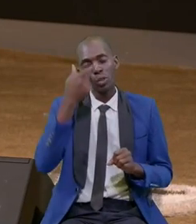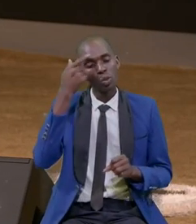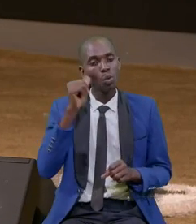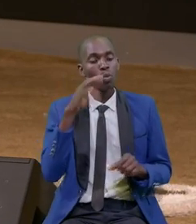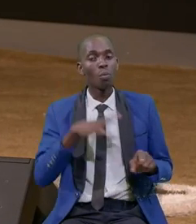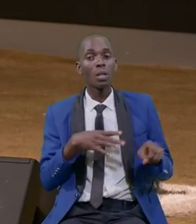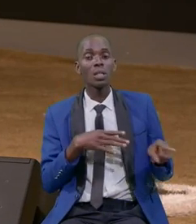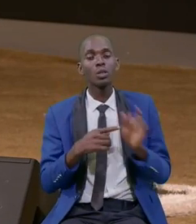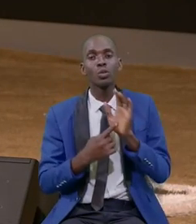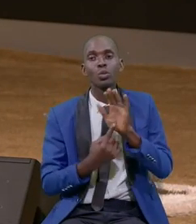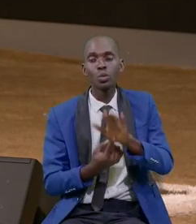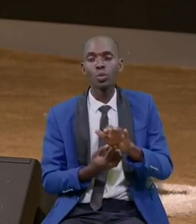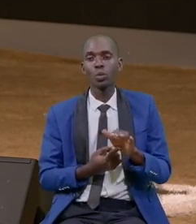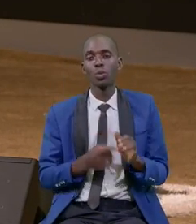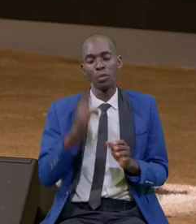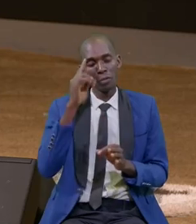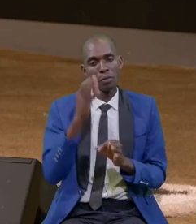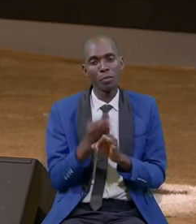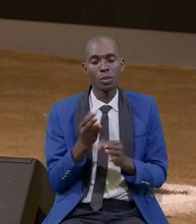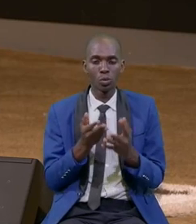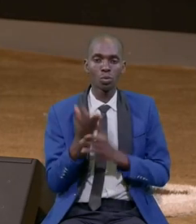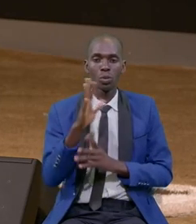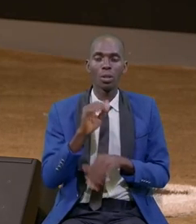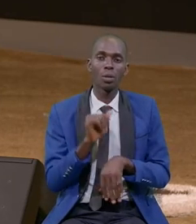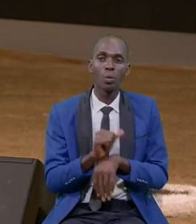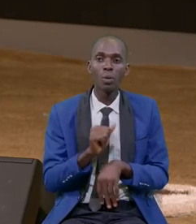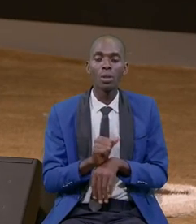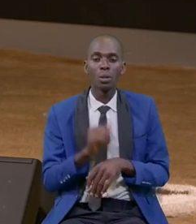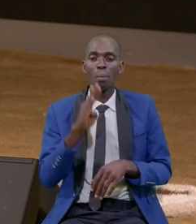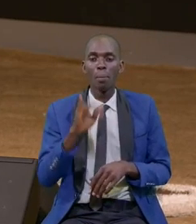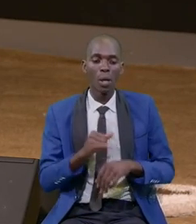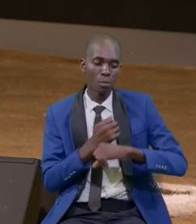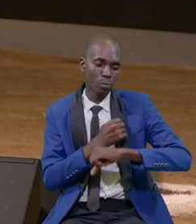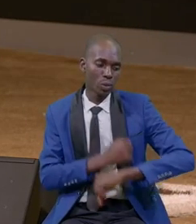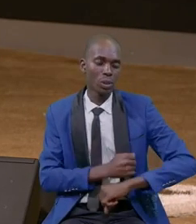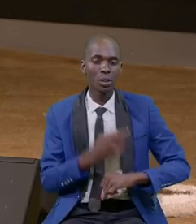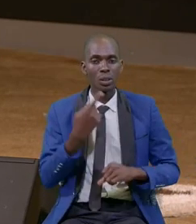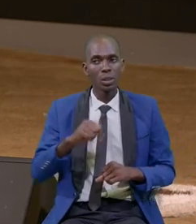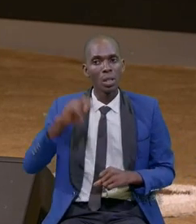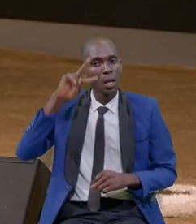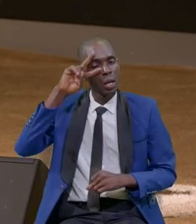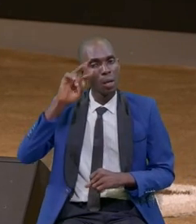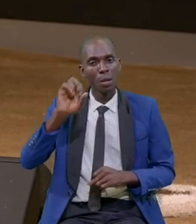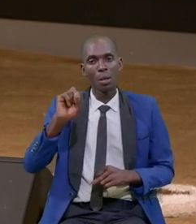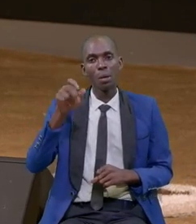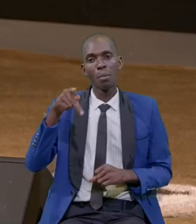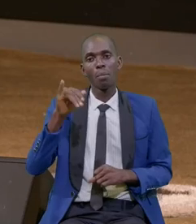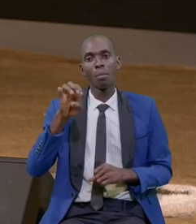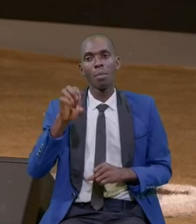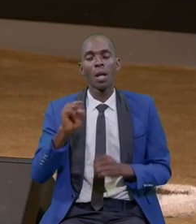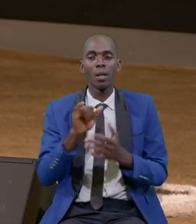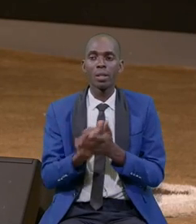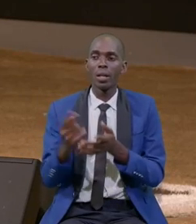avait était manifestée par les œuvres qu'elle a faites en protégeant les espions qui sont